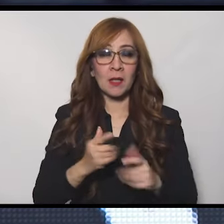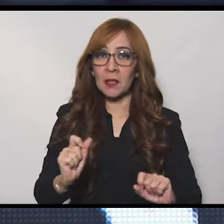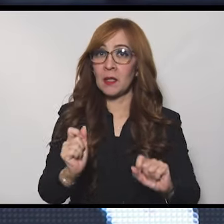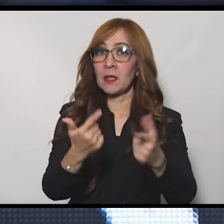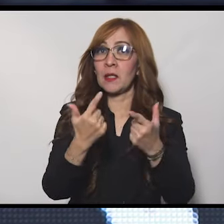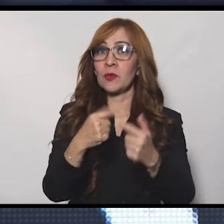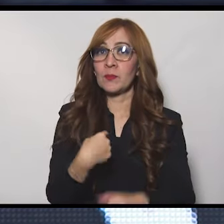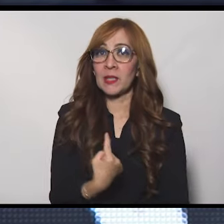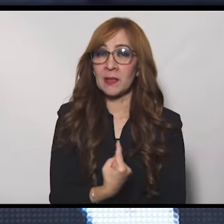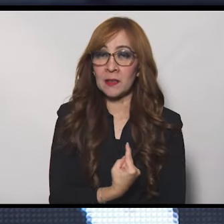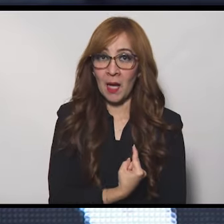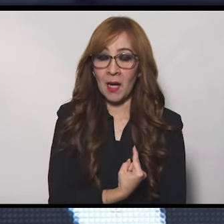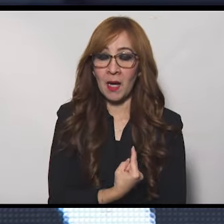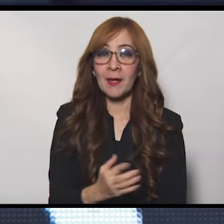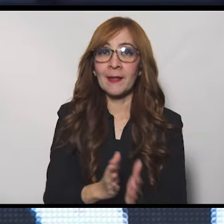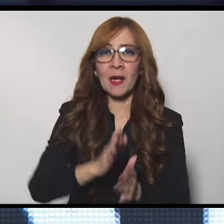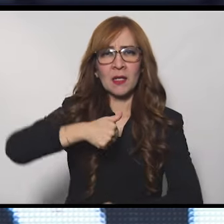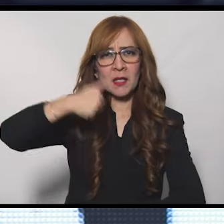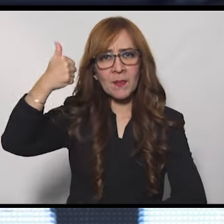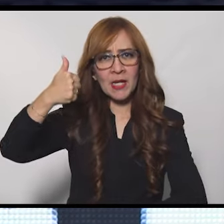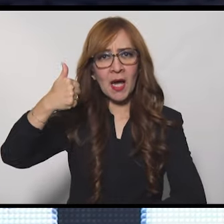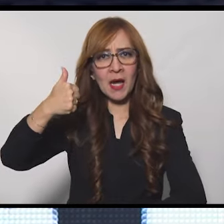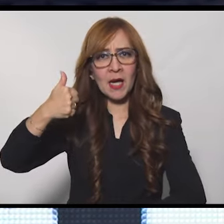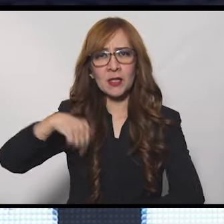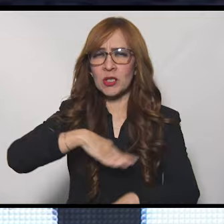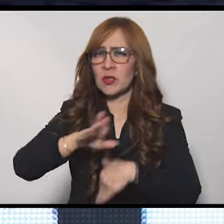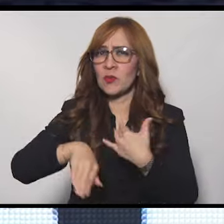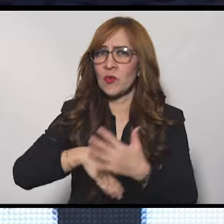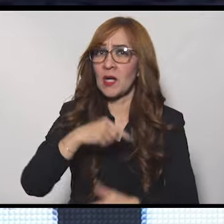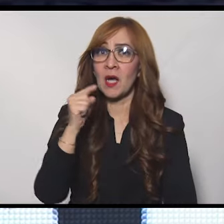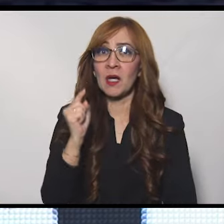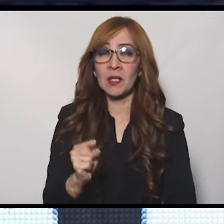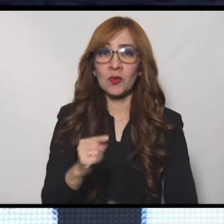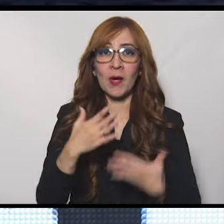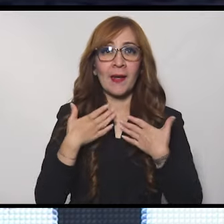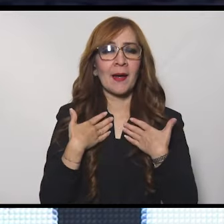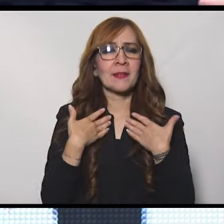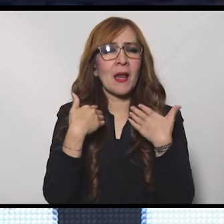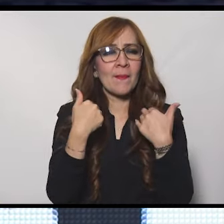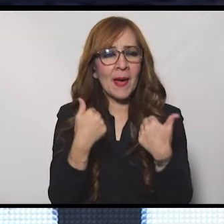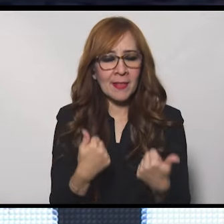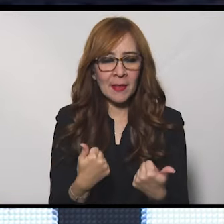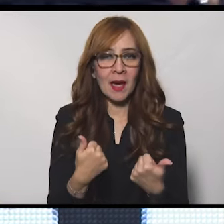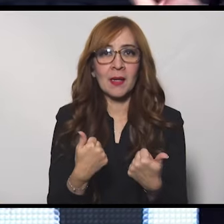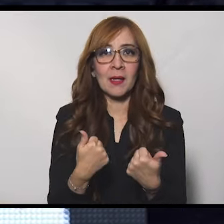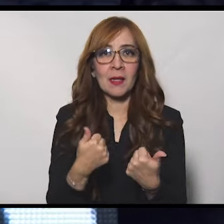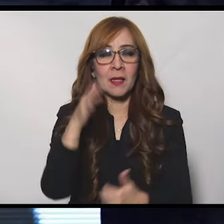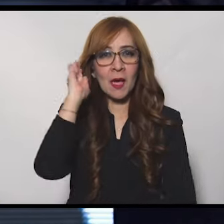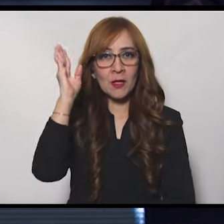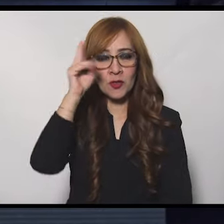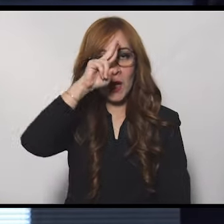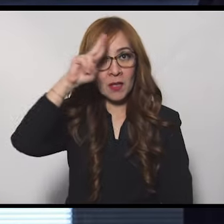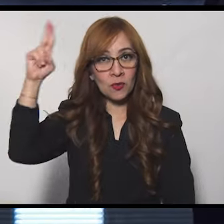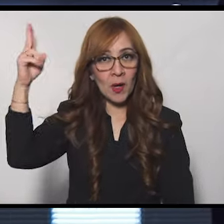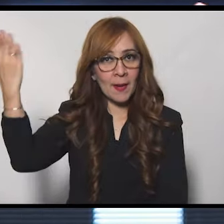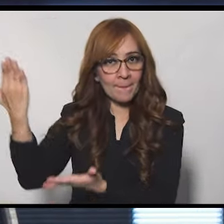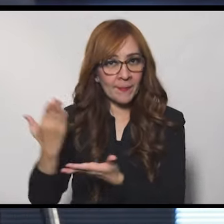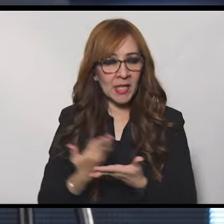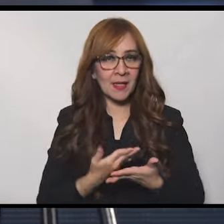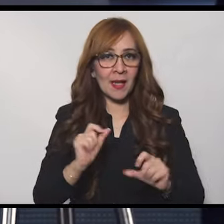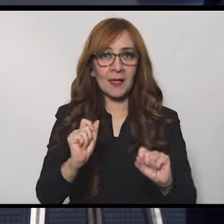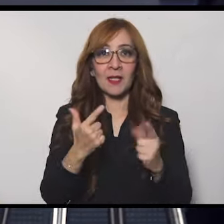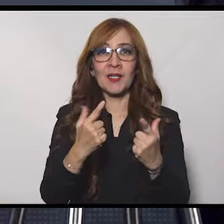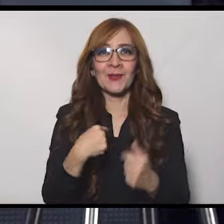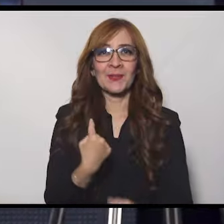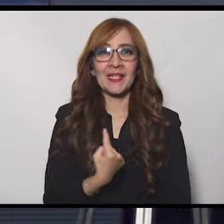kehidupan kita. Dan kemenangan demi kemenangan itu adalah keselamatan demi keselamatan yang sudah Tuhan berikan dalam kehidupannya